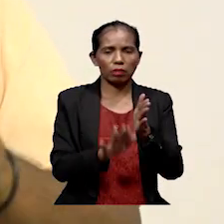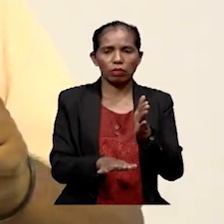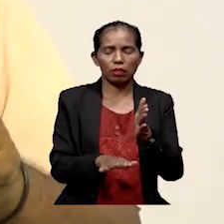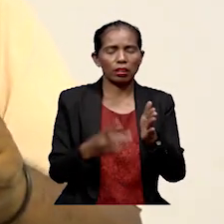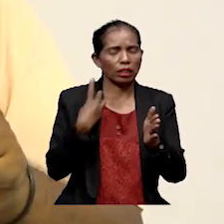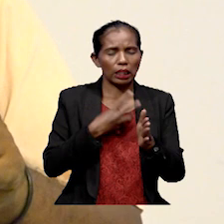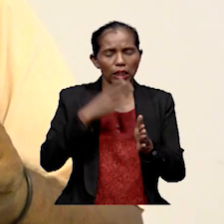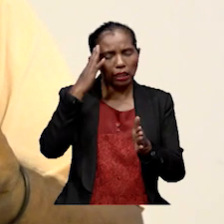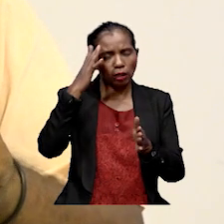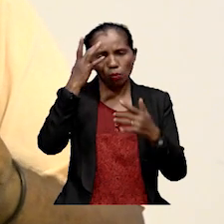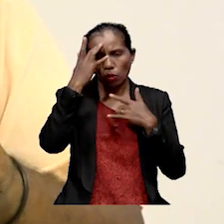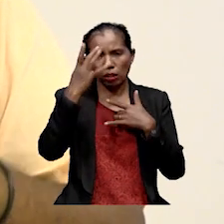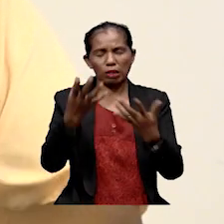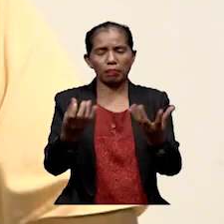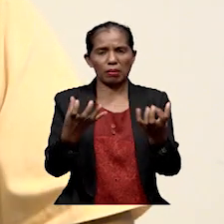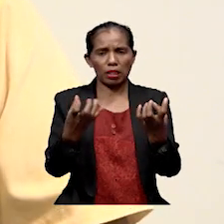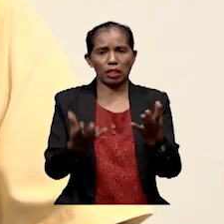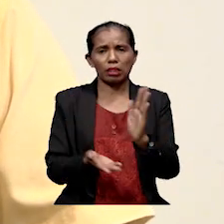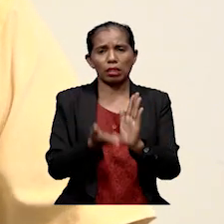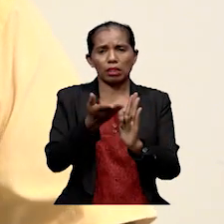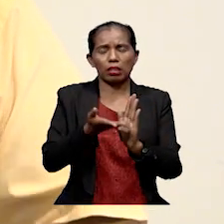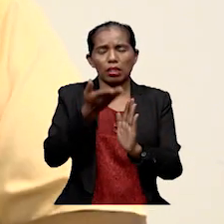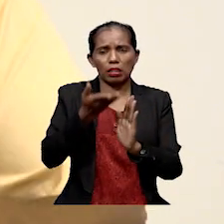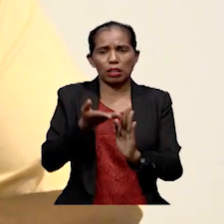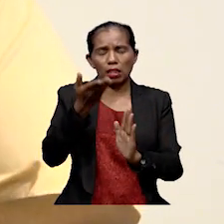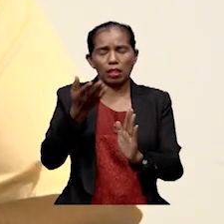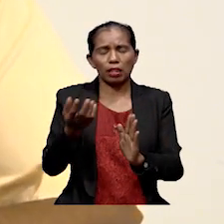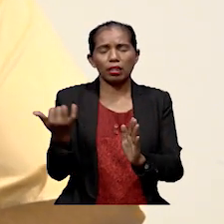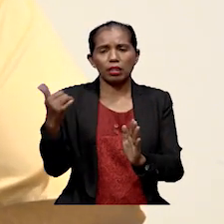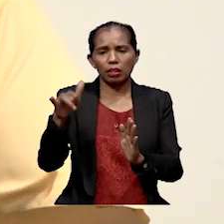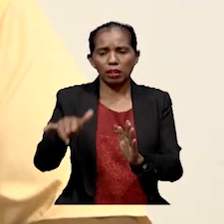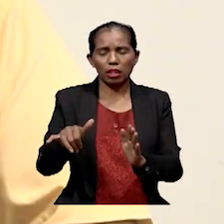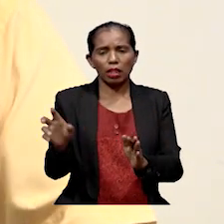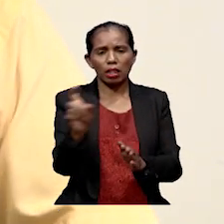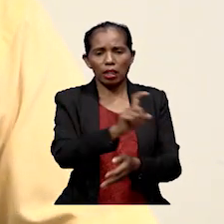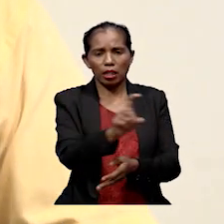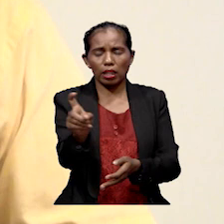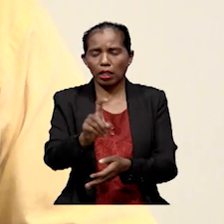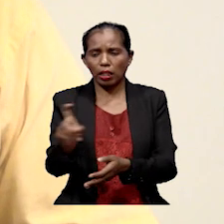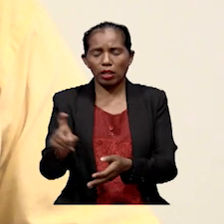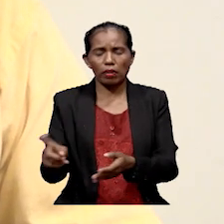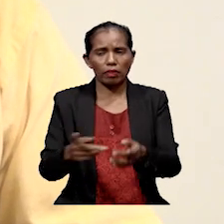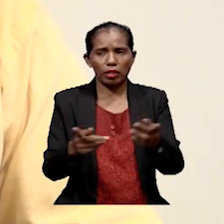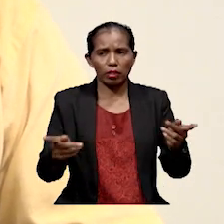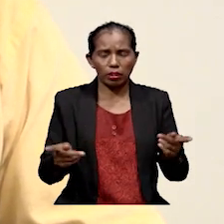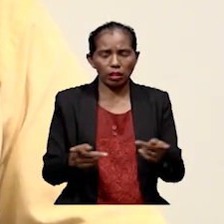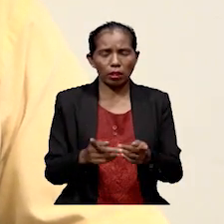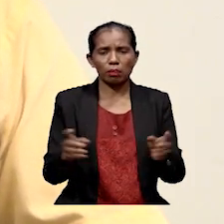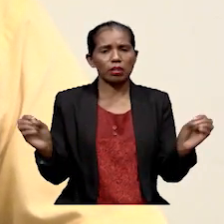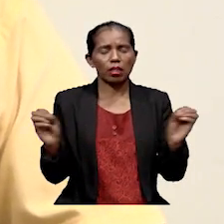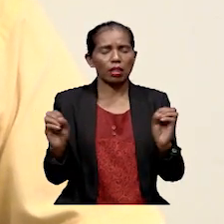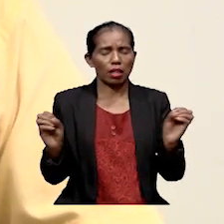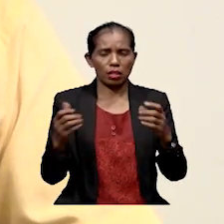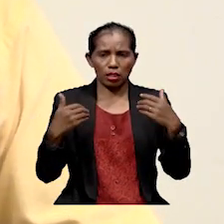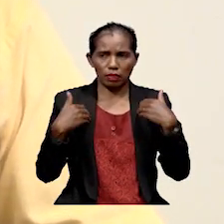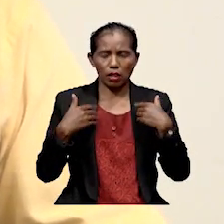moras ni sa maka lo santo sira rega be fati sira ni bemang sa dana ita ni mak na be rega ni det mus menu wardo